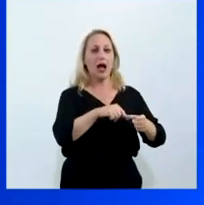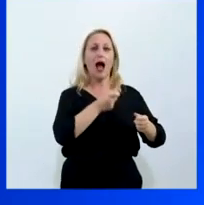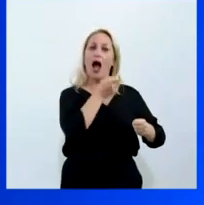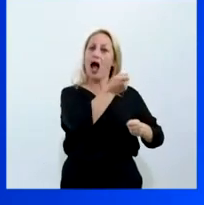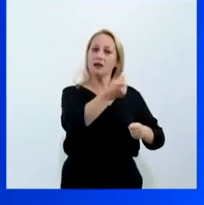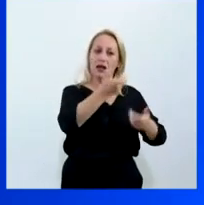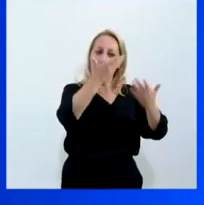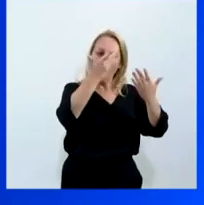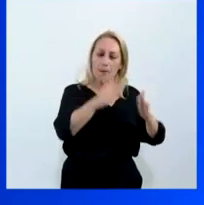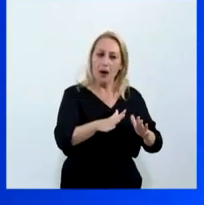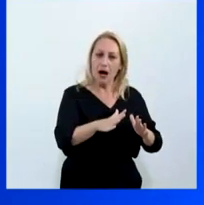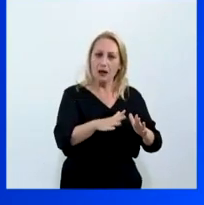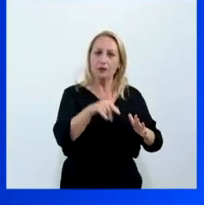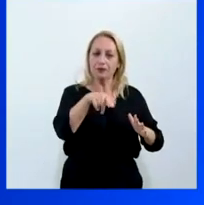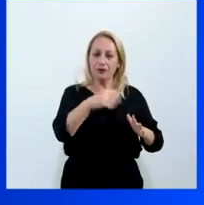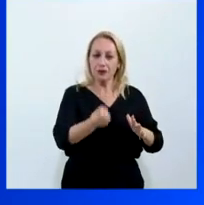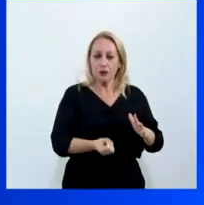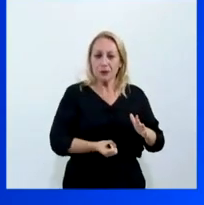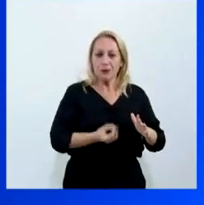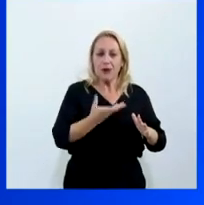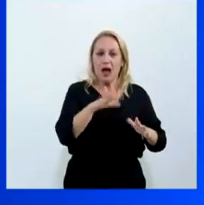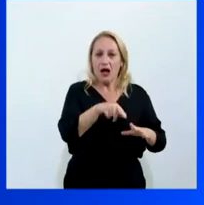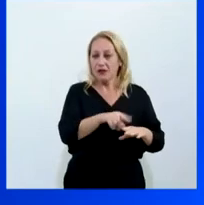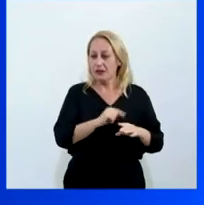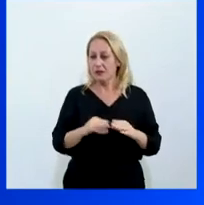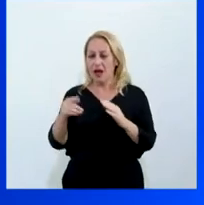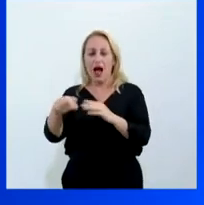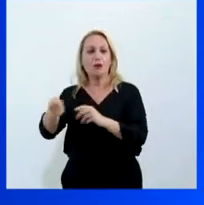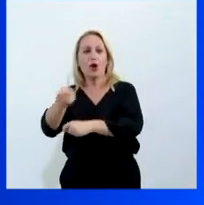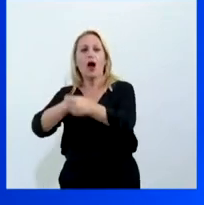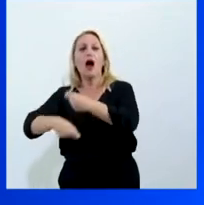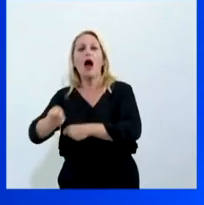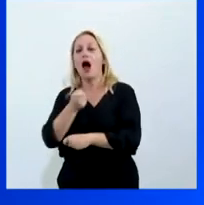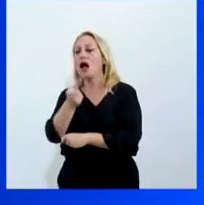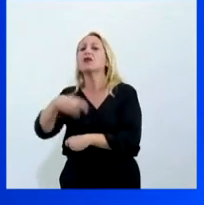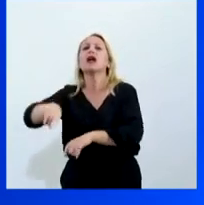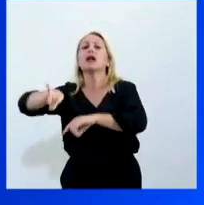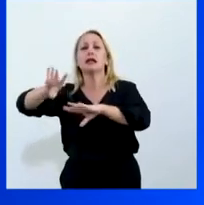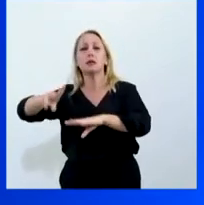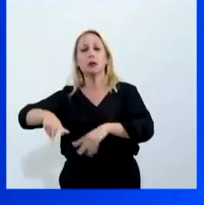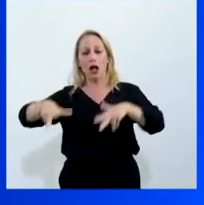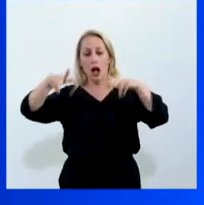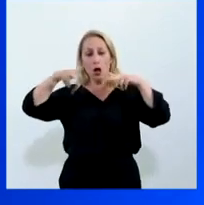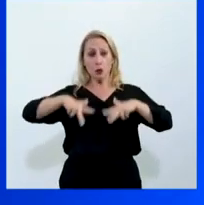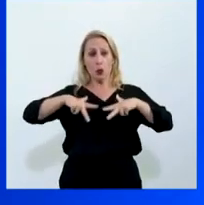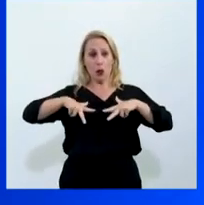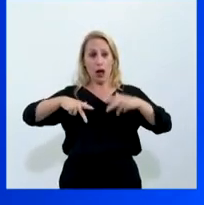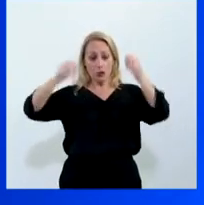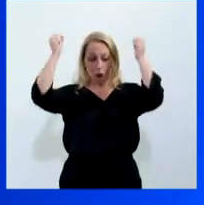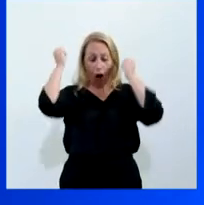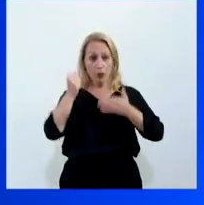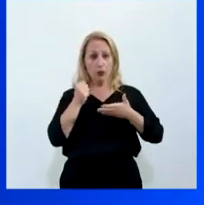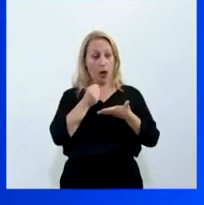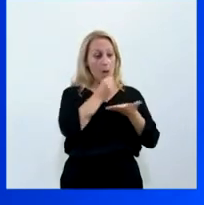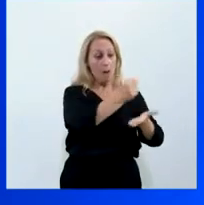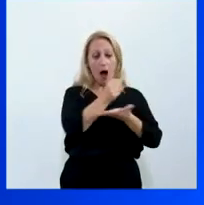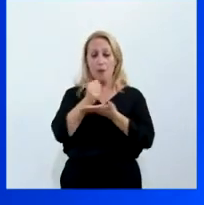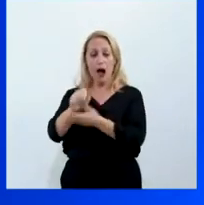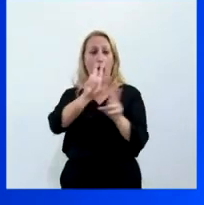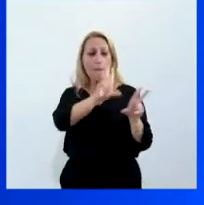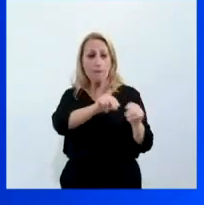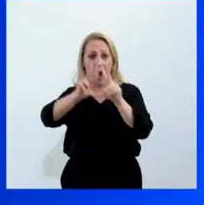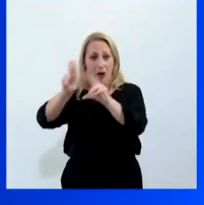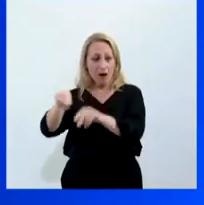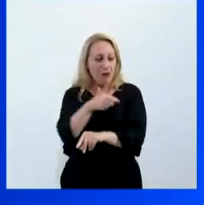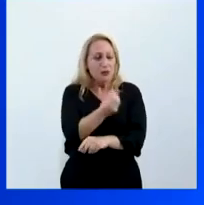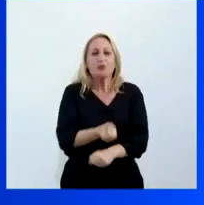όταν βλέπει ότι το κράτος θα έρθει και θα αποζημιώσει και αυτόν ο οποίος δεν έχει ασφαλίσει την εταιρεία του? Δεν θα μπει στον πειρασμό την επόμενη μέρα να μην την ασφαλίσει ή να κάνει